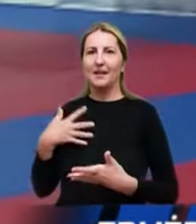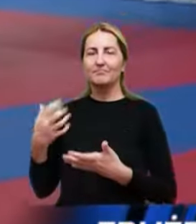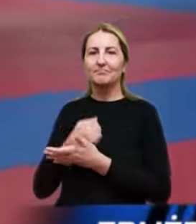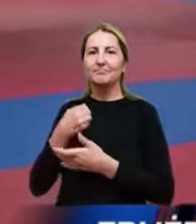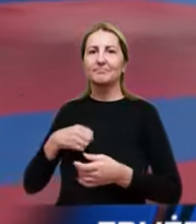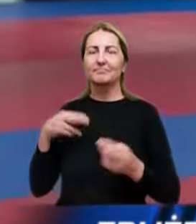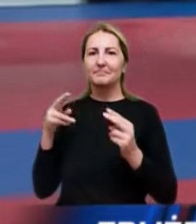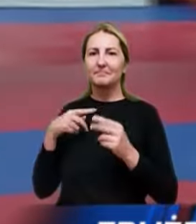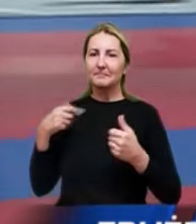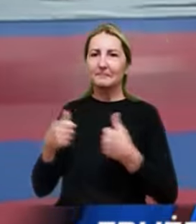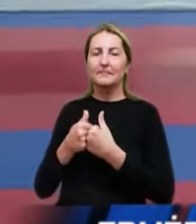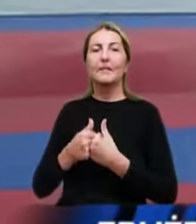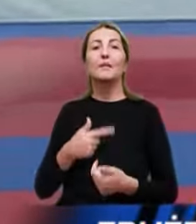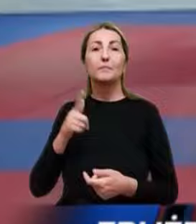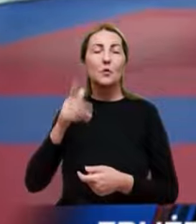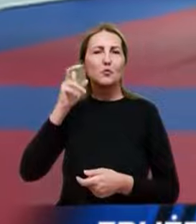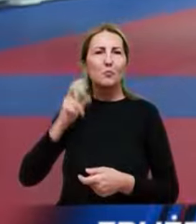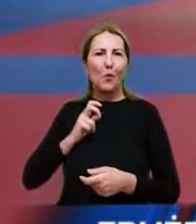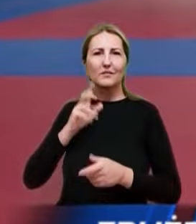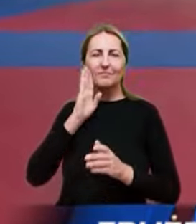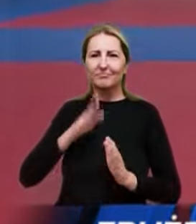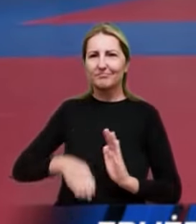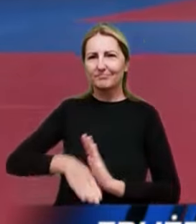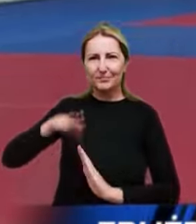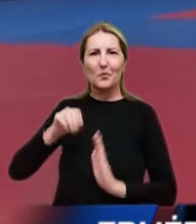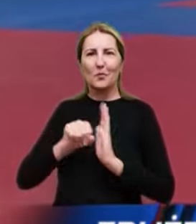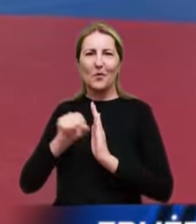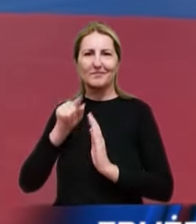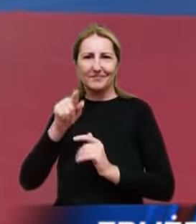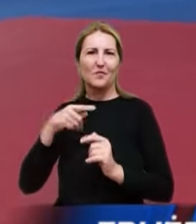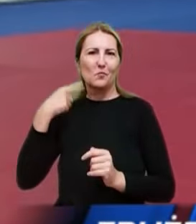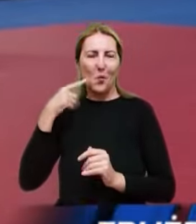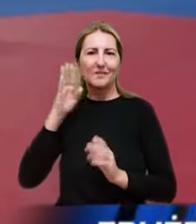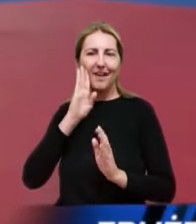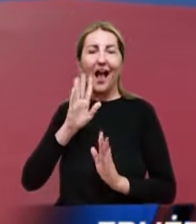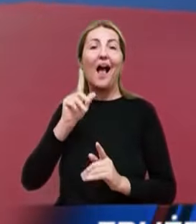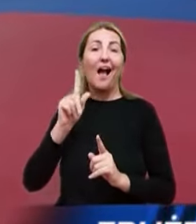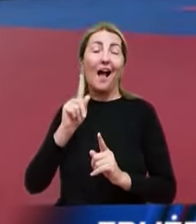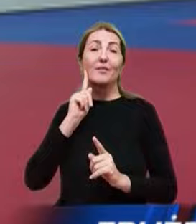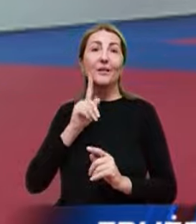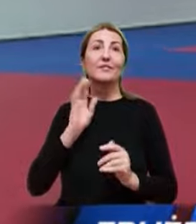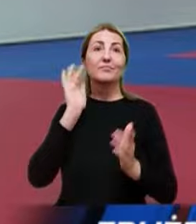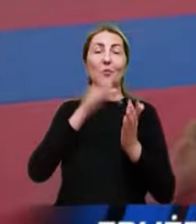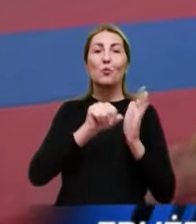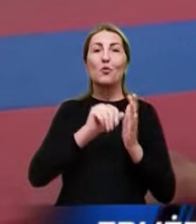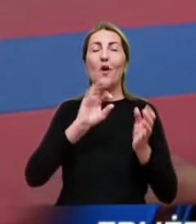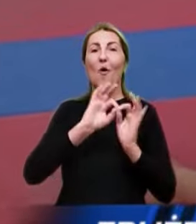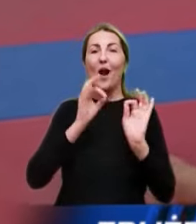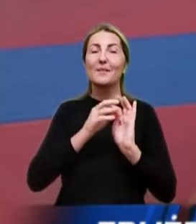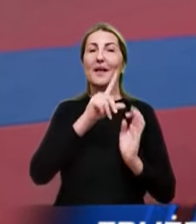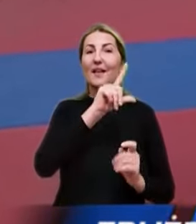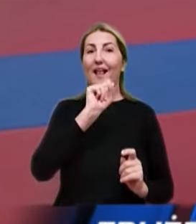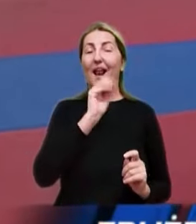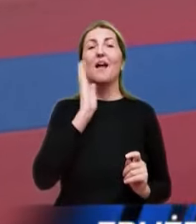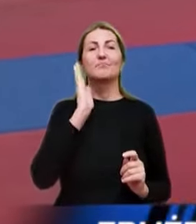sportowo związana jest z rodzinnym miastem. Wszystko wskazuje na to, że do Los Angeles poleci jednak już pod innymi barwami. barwami. Wraz z